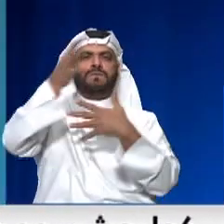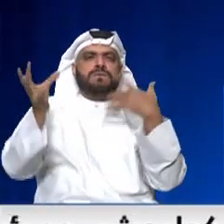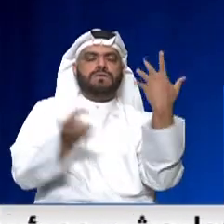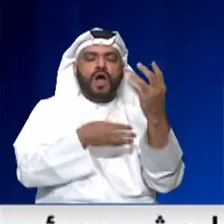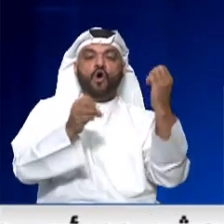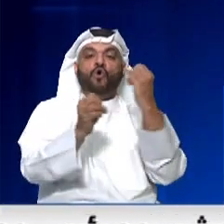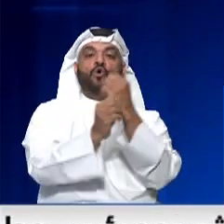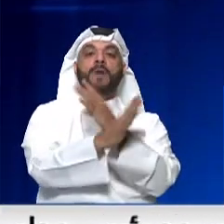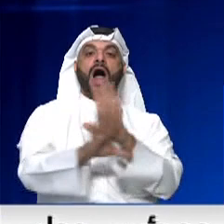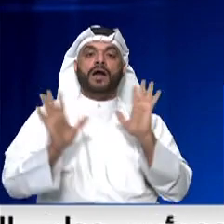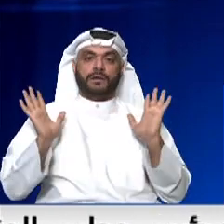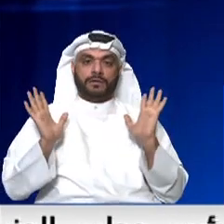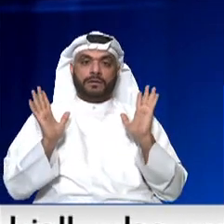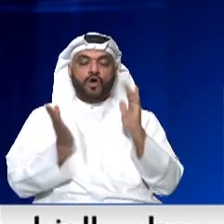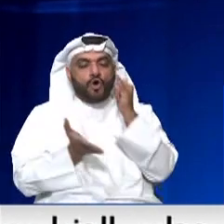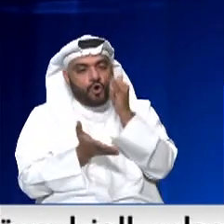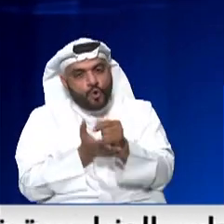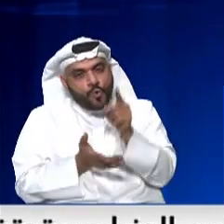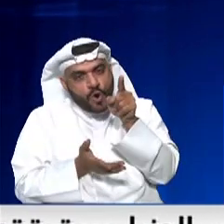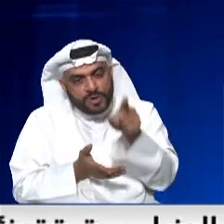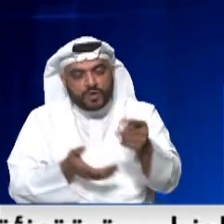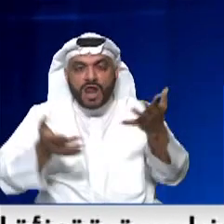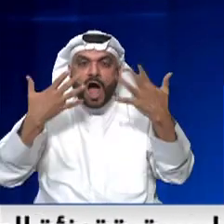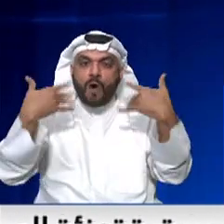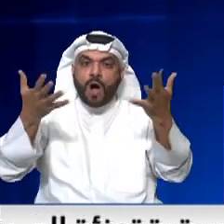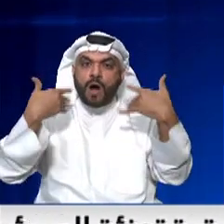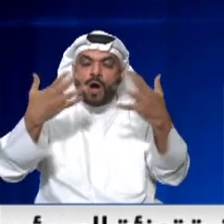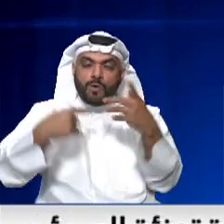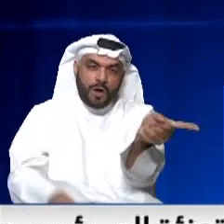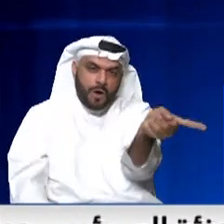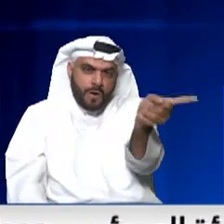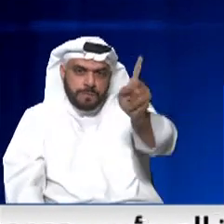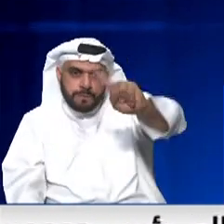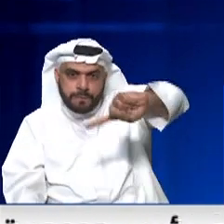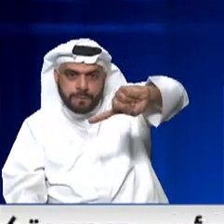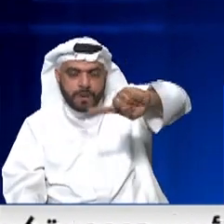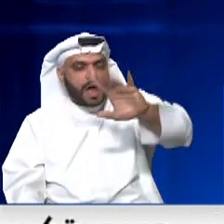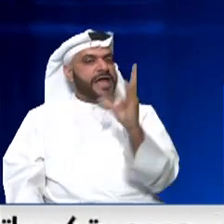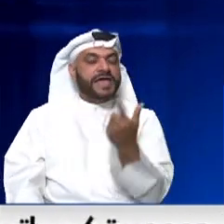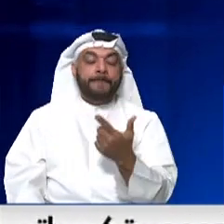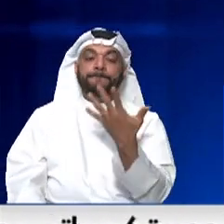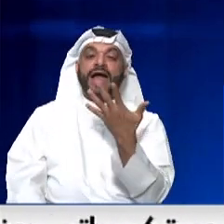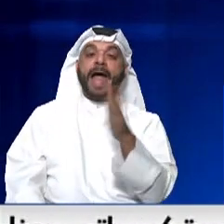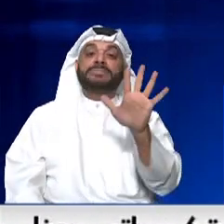مصحوبة برياح ناشطة السرعة تصل إلى أكثر من 50 كيلومتر في الساعة